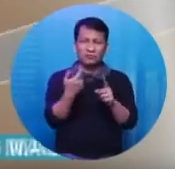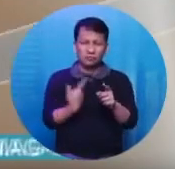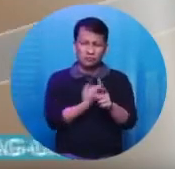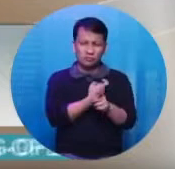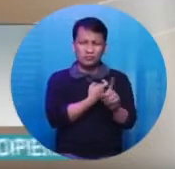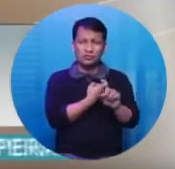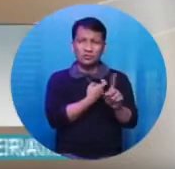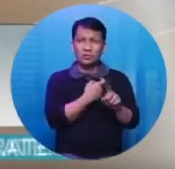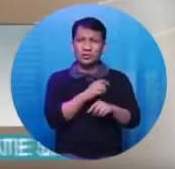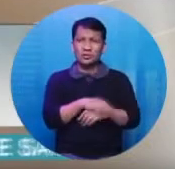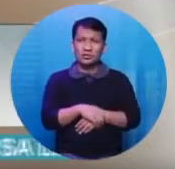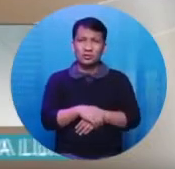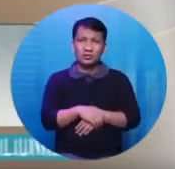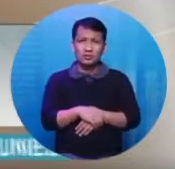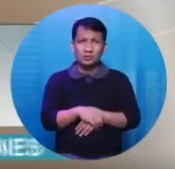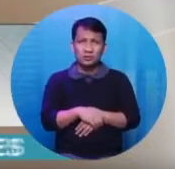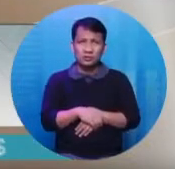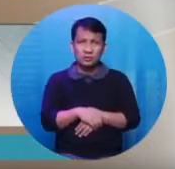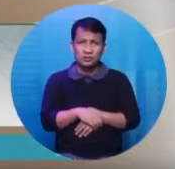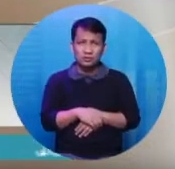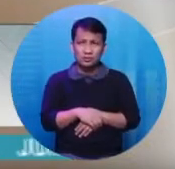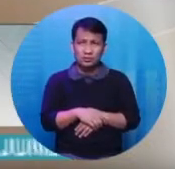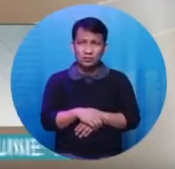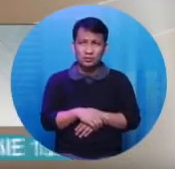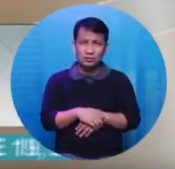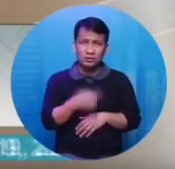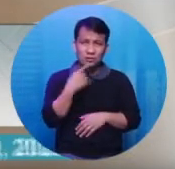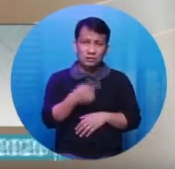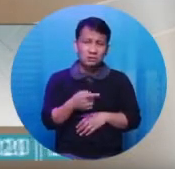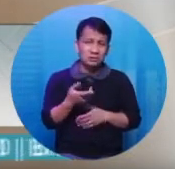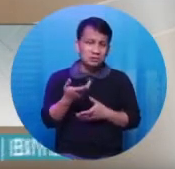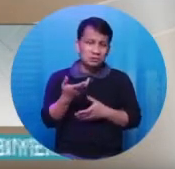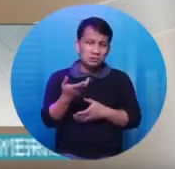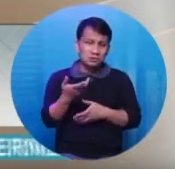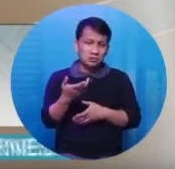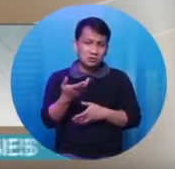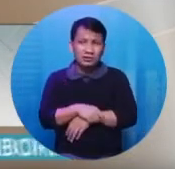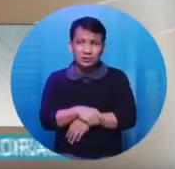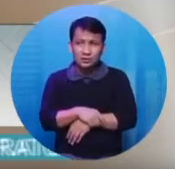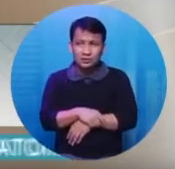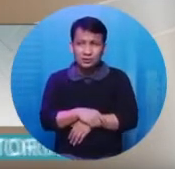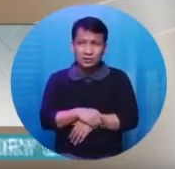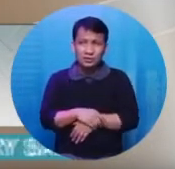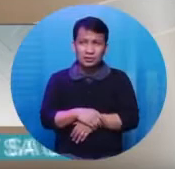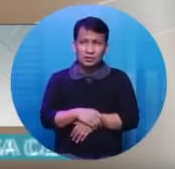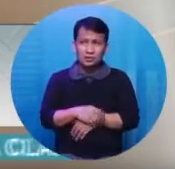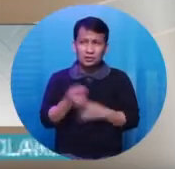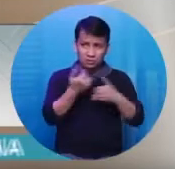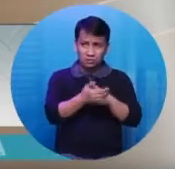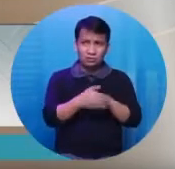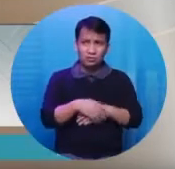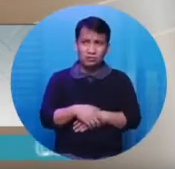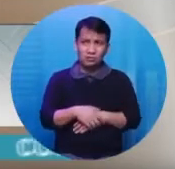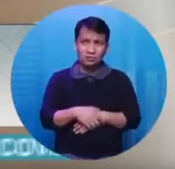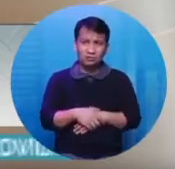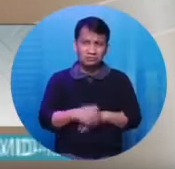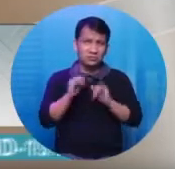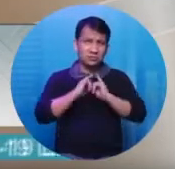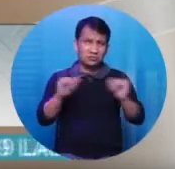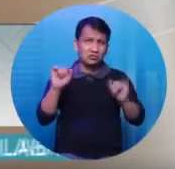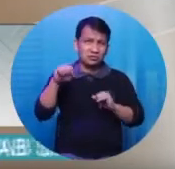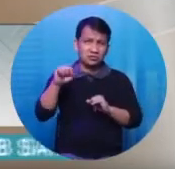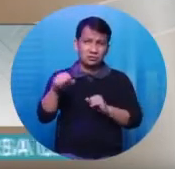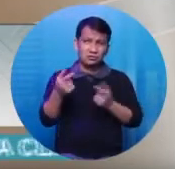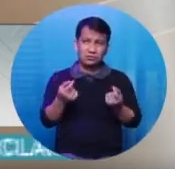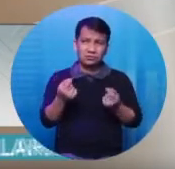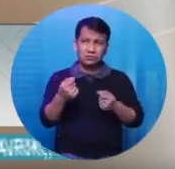ma'am? Pina-force niya po ako, tapos hinawakan niya po ako sa kamay po. Tapos ginagawa pa rin niya yon? Opo.